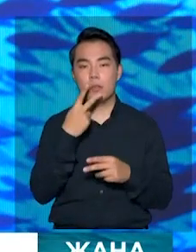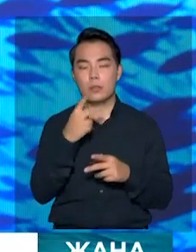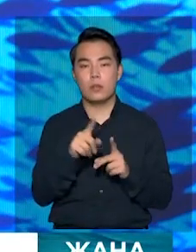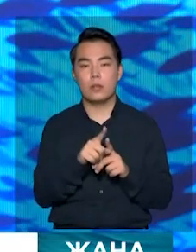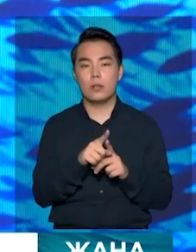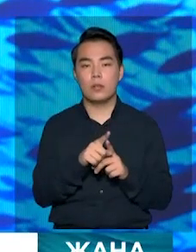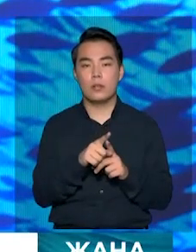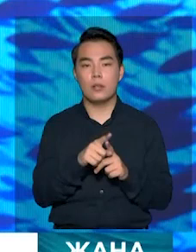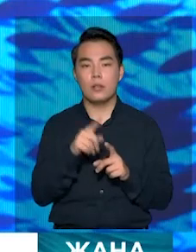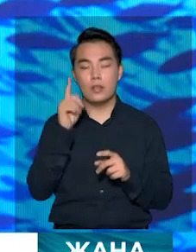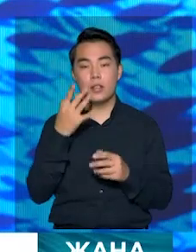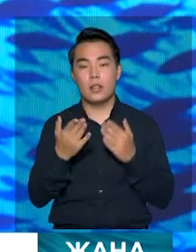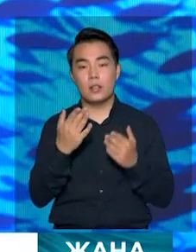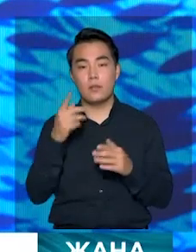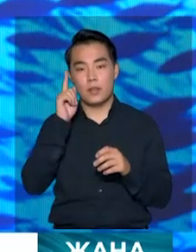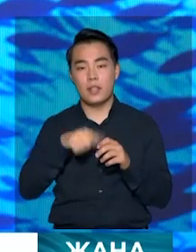статистикаға сүйенетін болсақ,